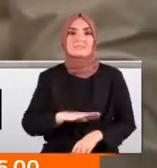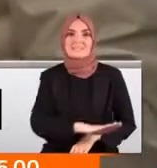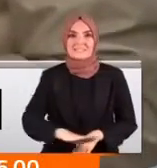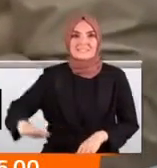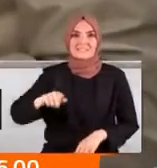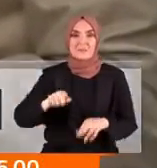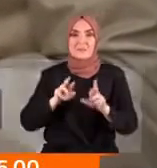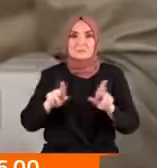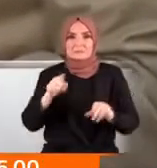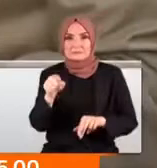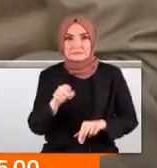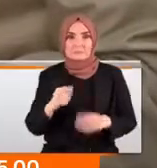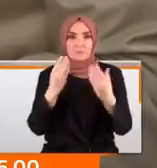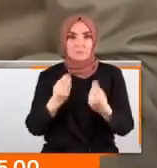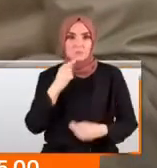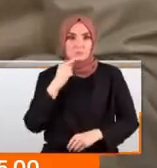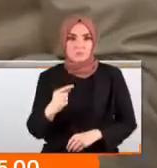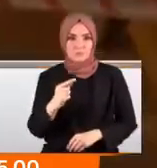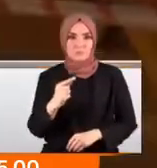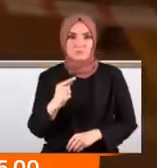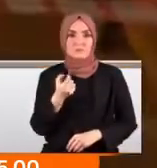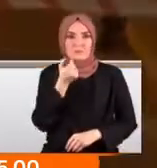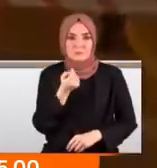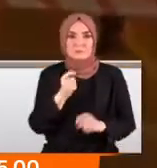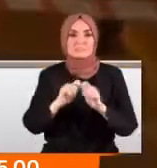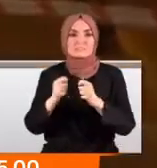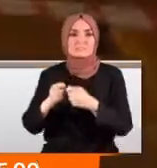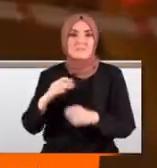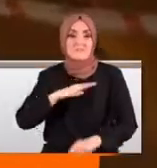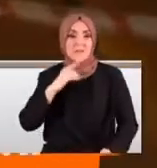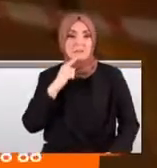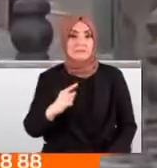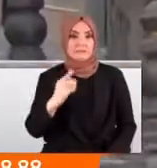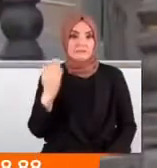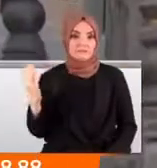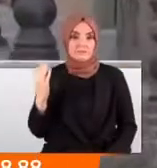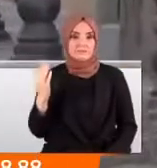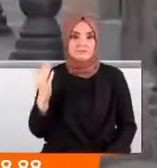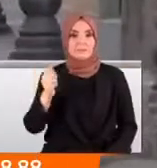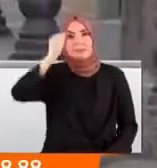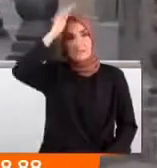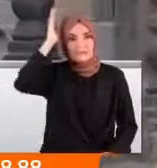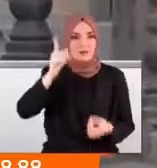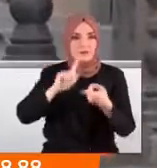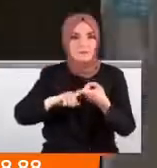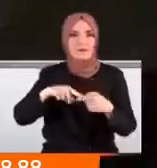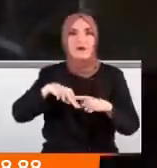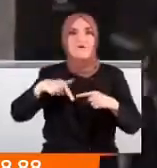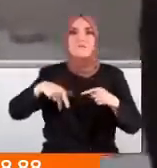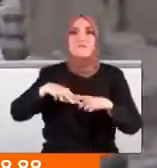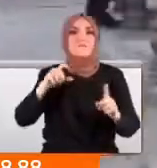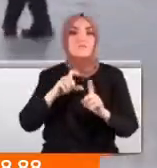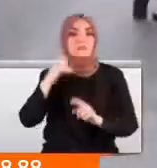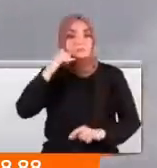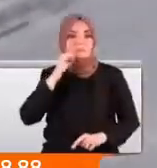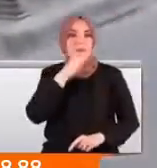Ufak tefek kırıkların olduğu söylenildi. Komşuların hepsi işte şu anda dışarıda bekliyor. İtfaiye ve AFAD'a haber verildi. Binada